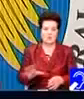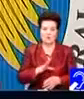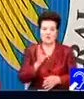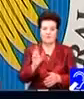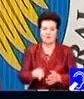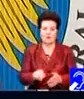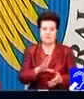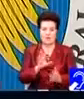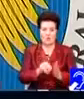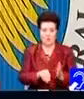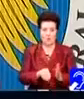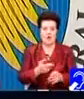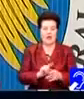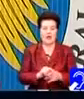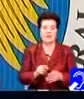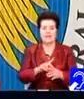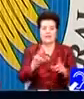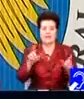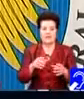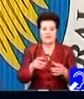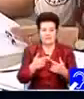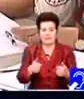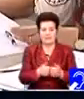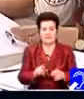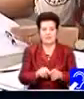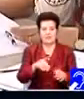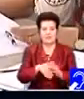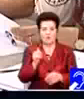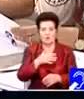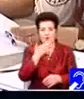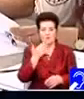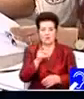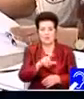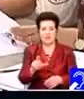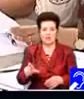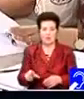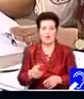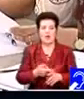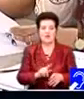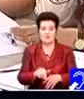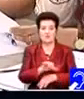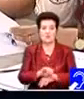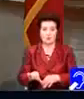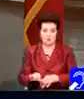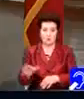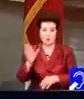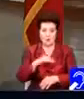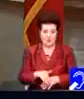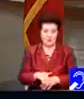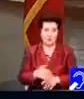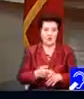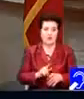să se afle acolo. La una din secțiile de votare, observatorii Promolex spun că mai mulți locuitori de pe aceeași stradă spuneau că după ce